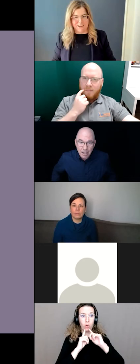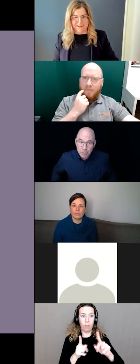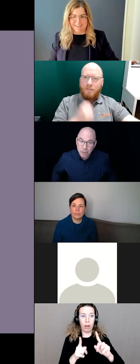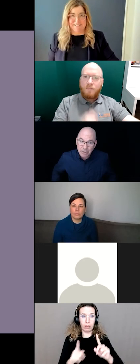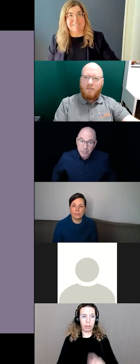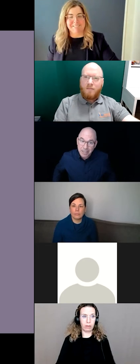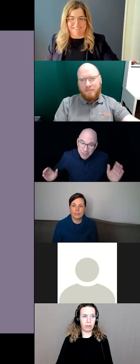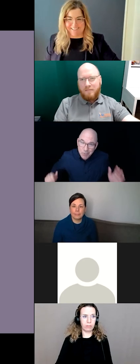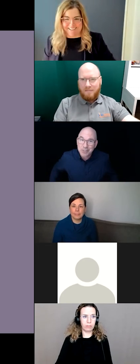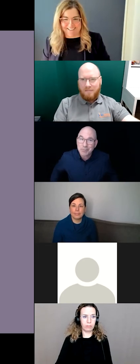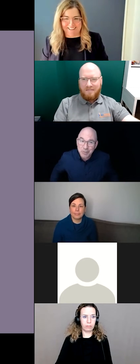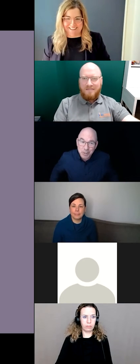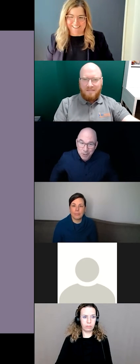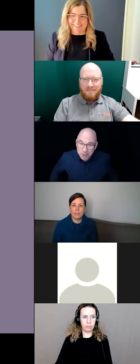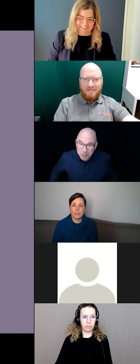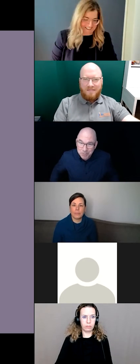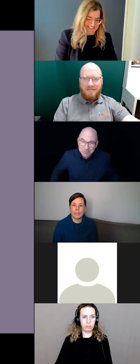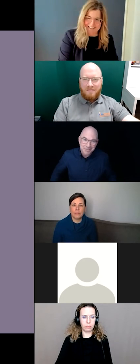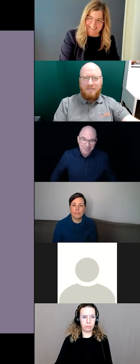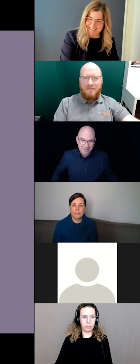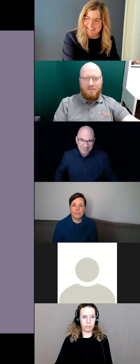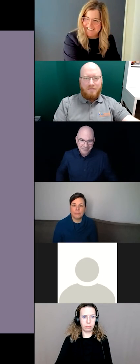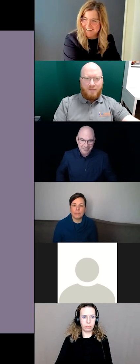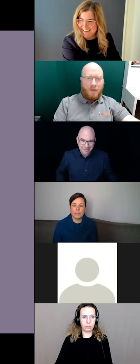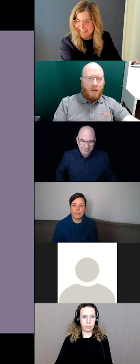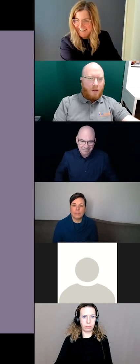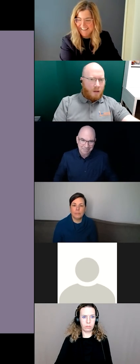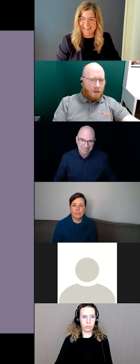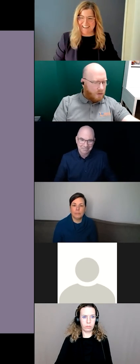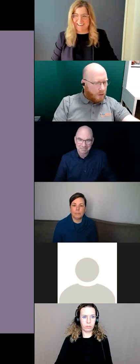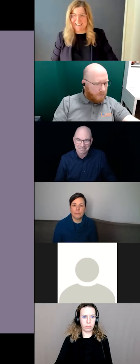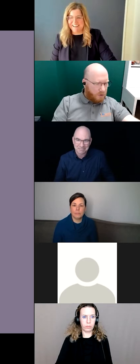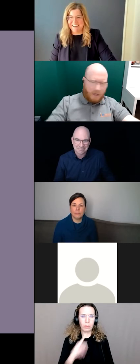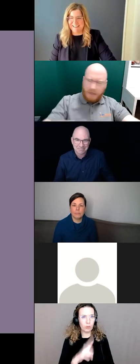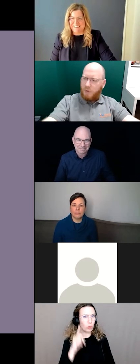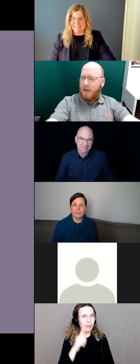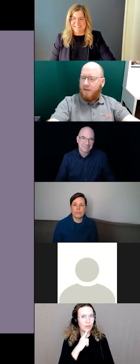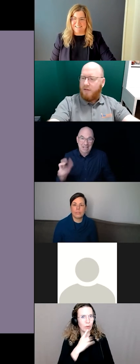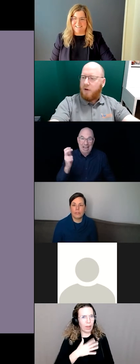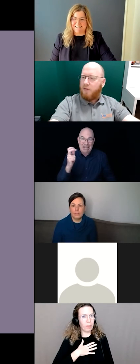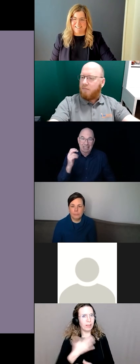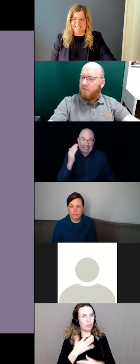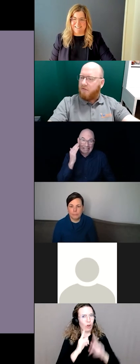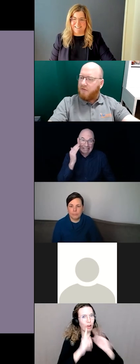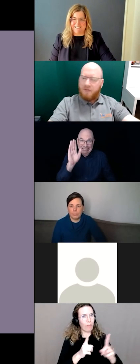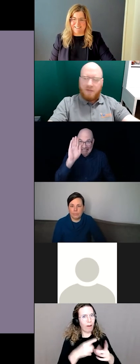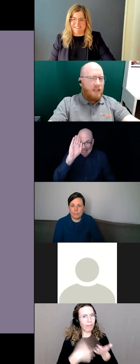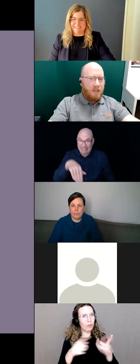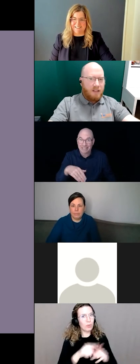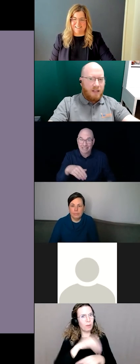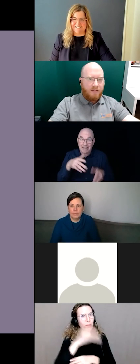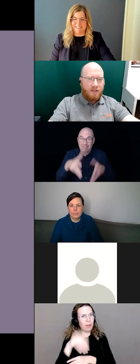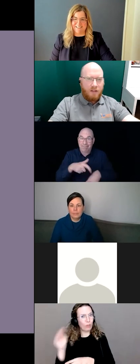Mais je suis certain que les sourds aimeraient aussi commander des choses chez McDonald's. Donc, je réalise maintenant qu'il nous